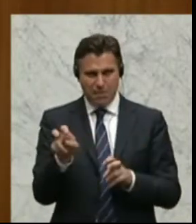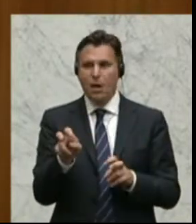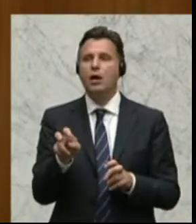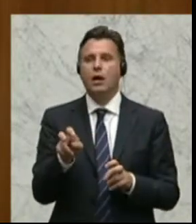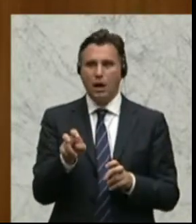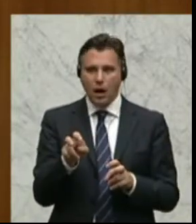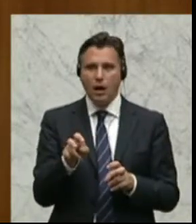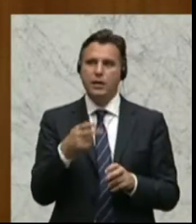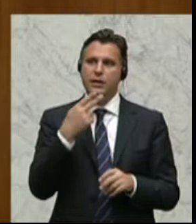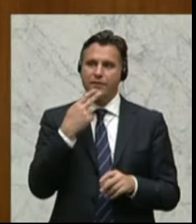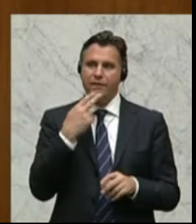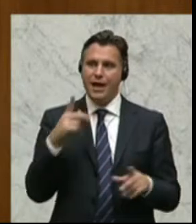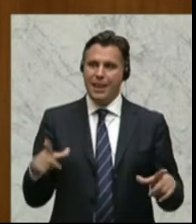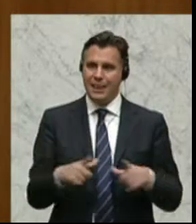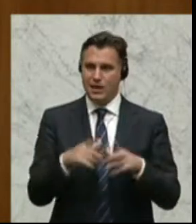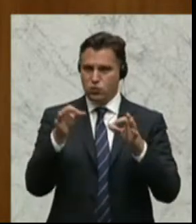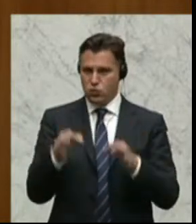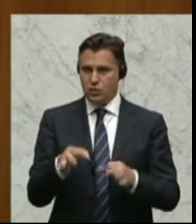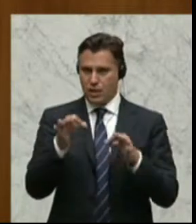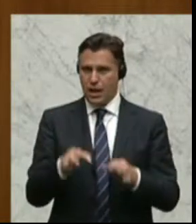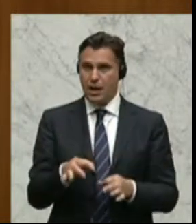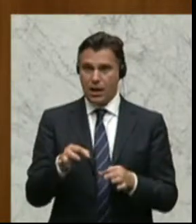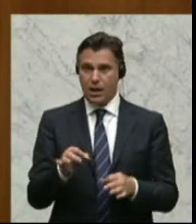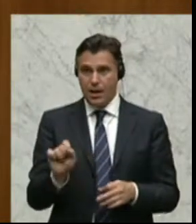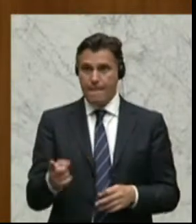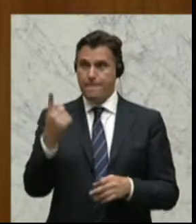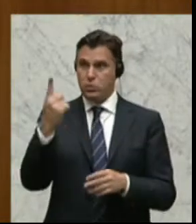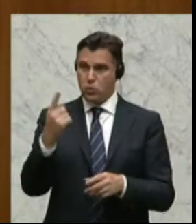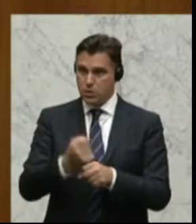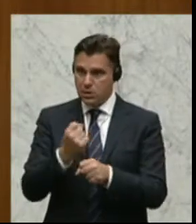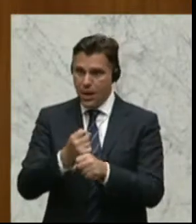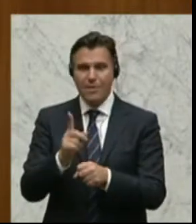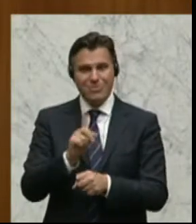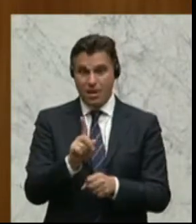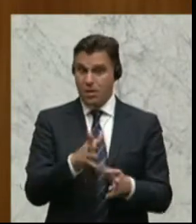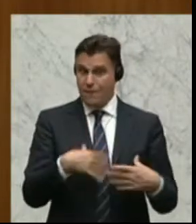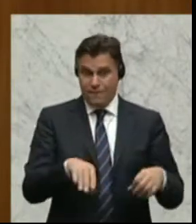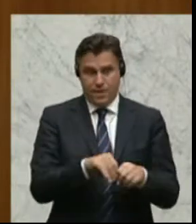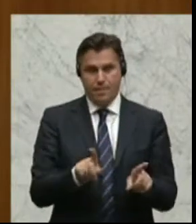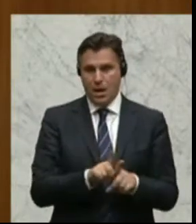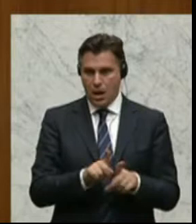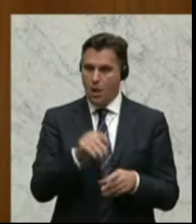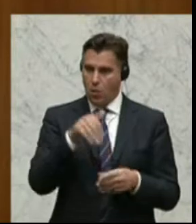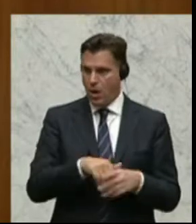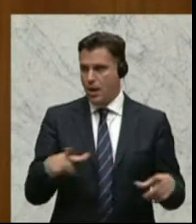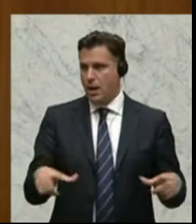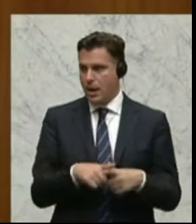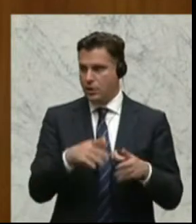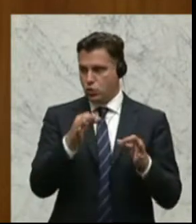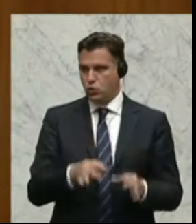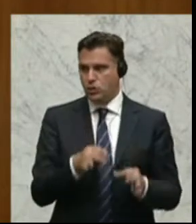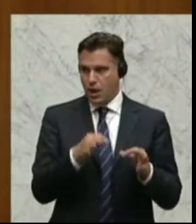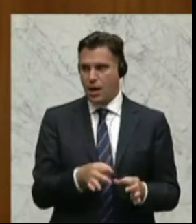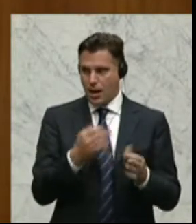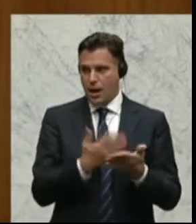die jetzt nicht nur am Einkommen Besonderes leisten, auch die Familien sind besondere Leistungsträger. Doch sie gehören entlastet, bin ich